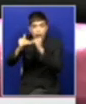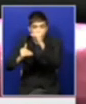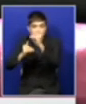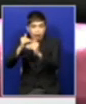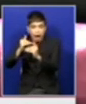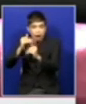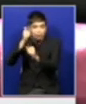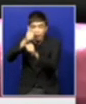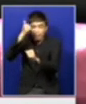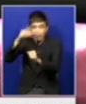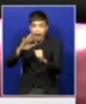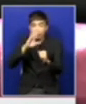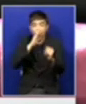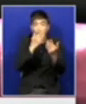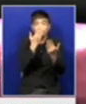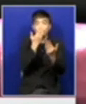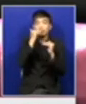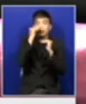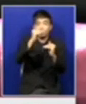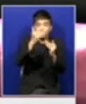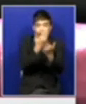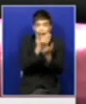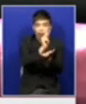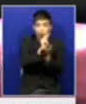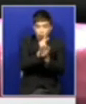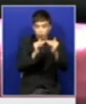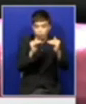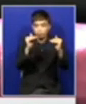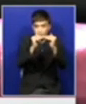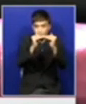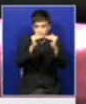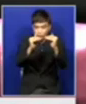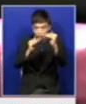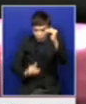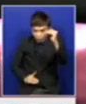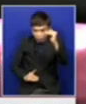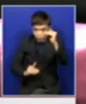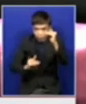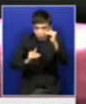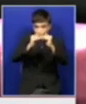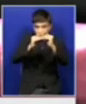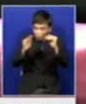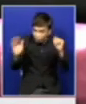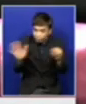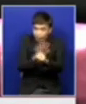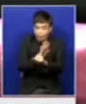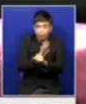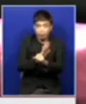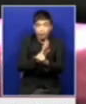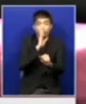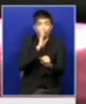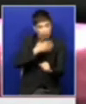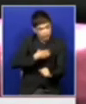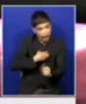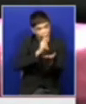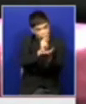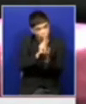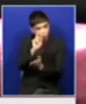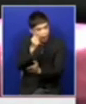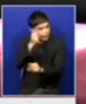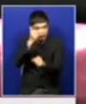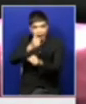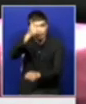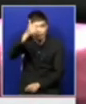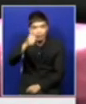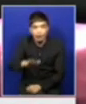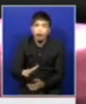และหากมีเหตุการณ์ฉุกเฉินในอนาคตเกิดขึ้นอีกรัฐบาลจะไม่สามารถกู้เงินจากแหล่งเงินทุนใดๆได้เลยนั่นหมาย